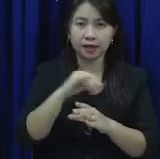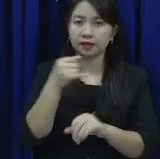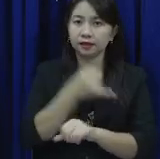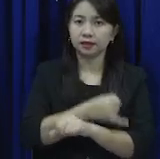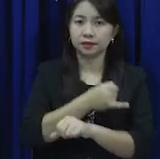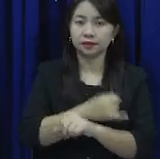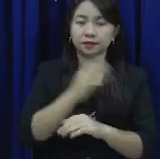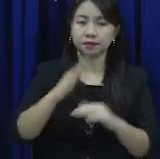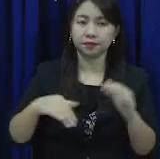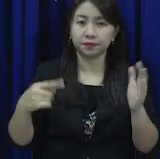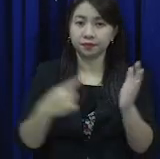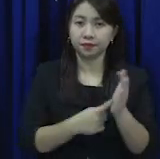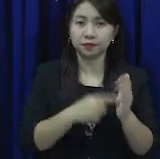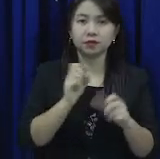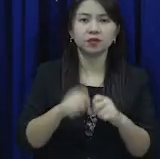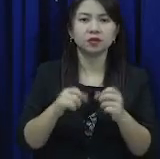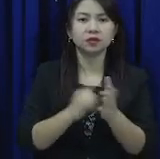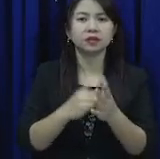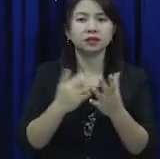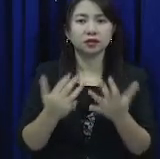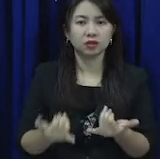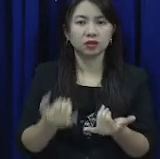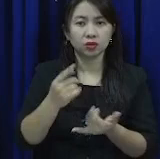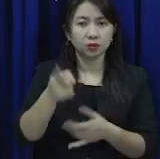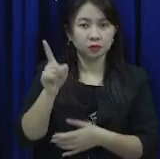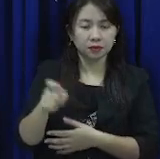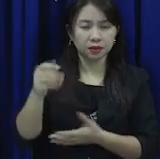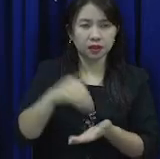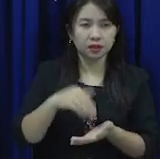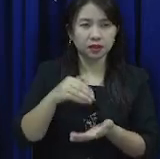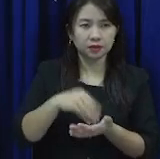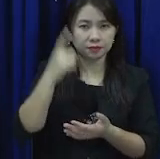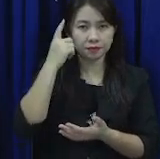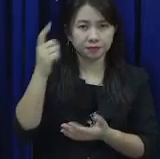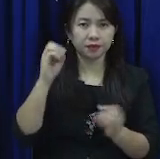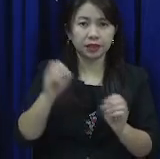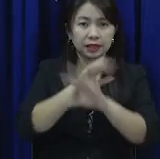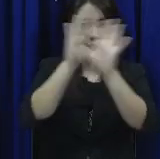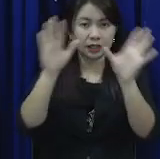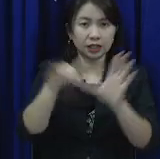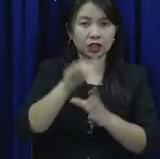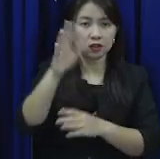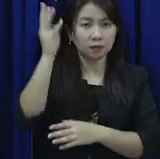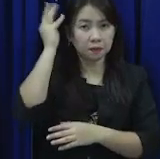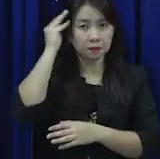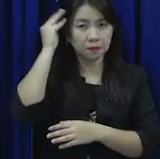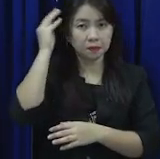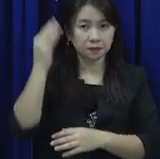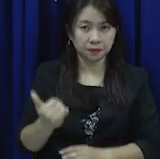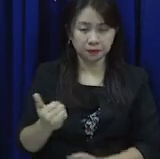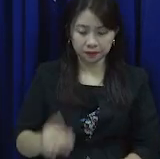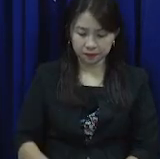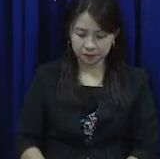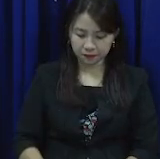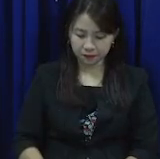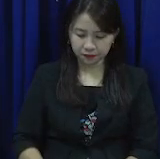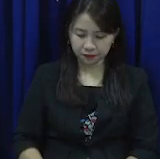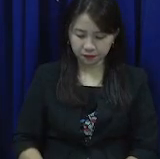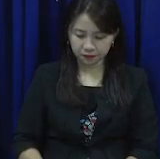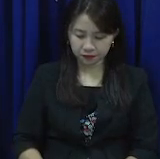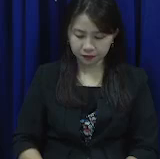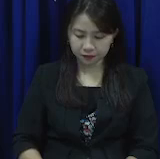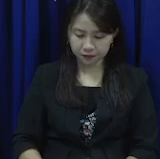kung sinasabi yan para Ngayon pa lang maging Maliwanag na sa isipan niyo na ah you parang maging Maliwanag na sa isipan niyo